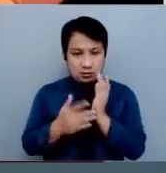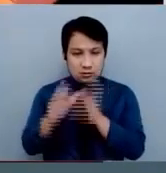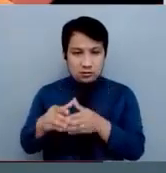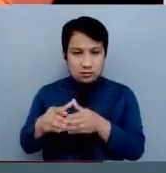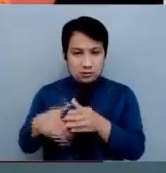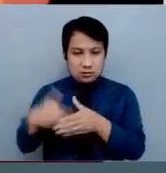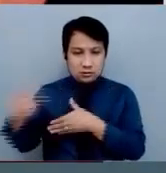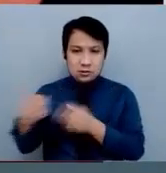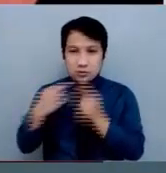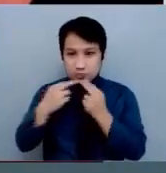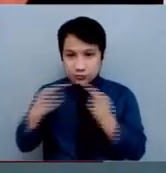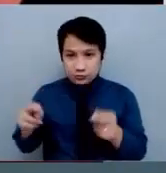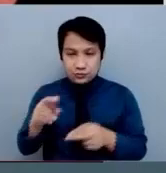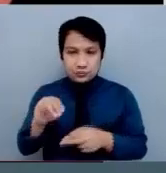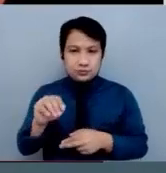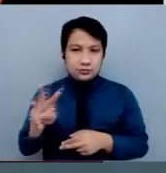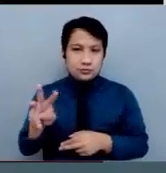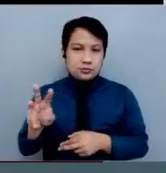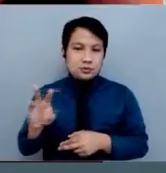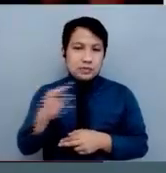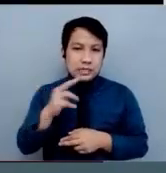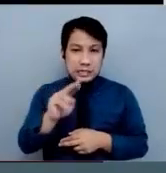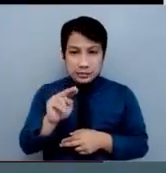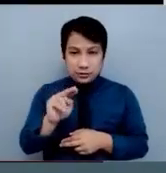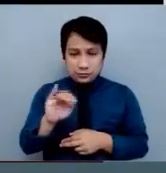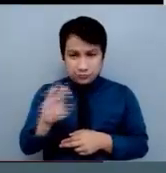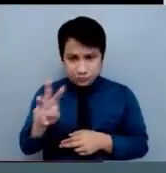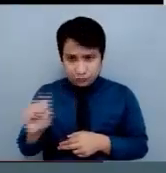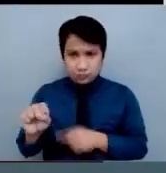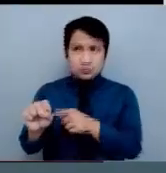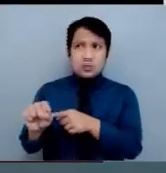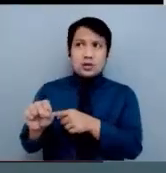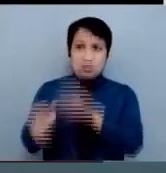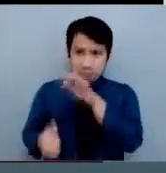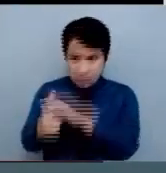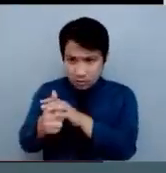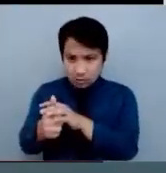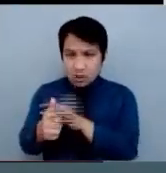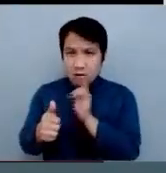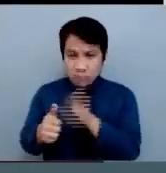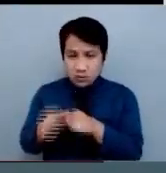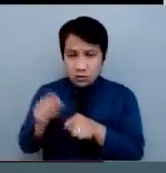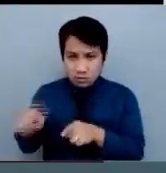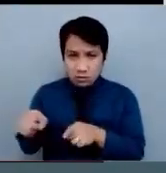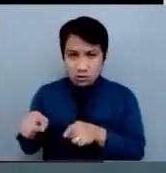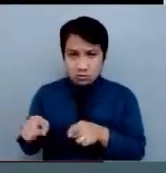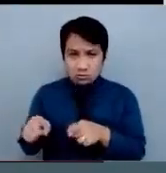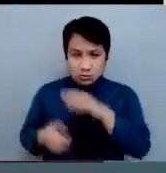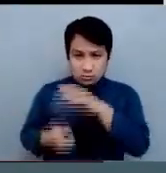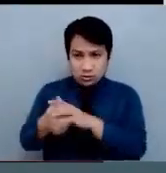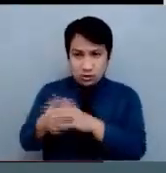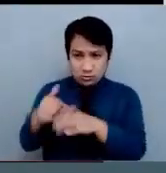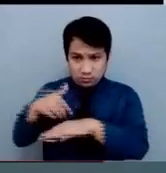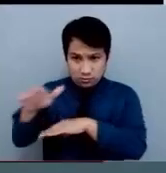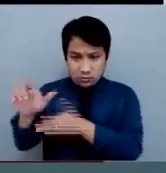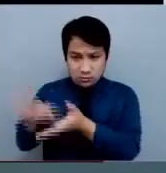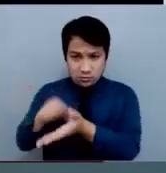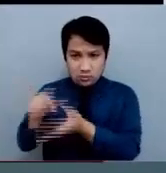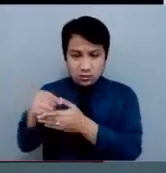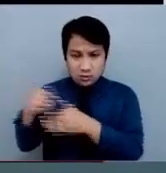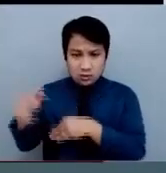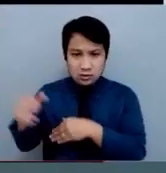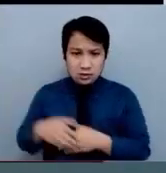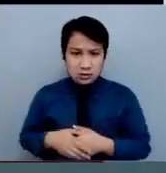Nilabas to sa news section. Yes, so nilabas to. At sinabi ko sa kanya na, sir, ilalabas na to. Paano to? Sabi niya sa